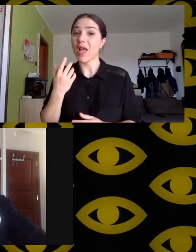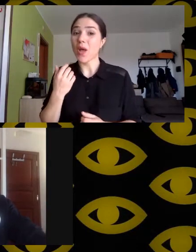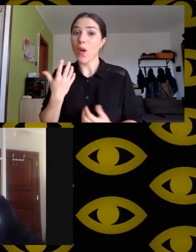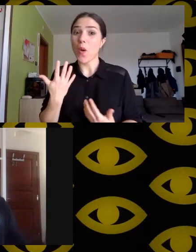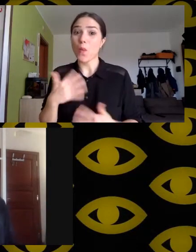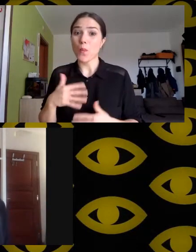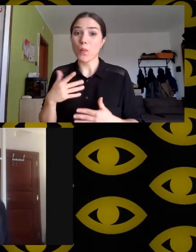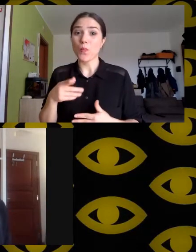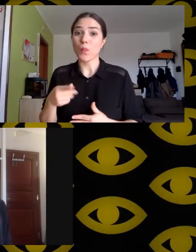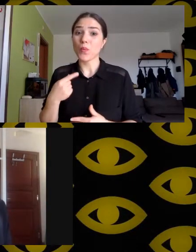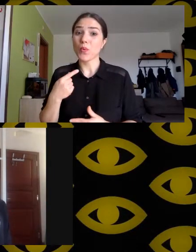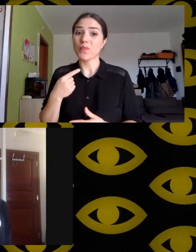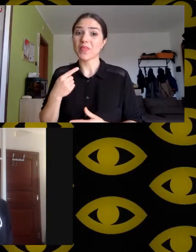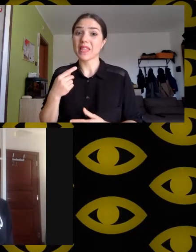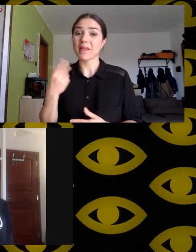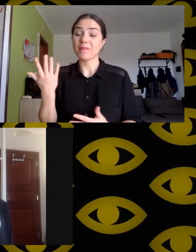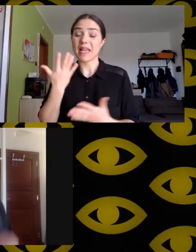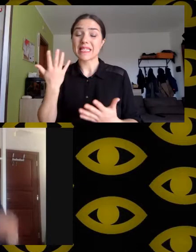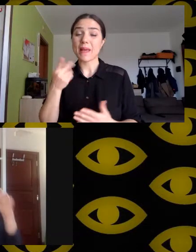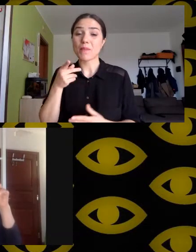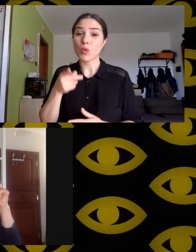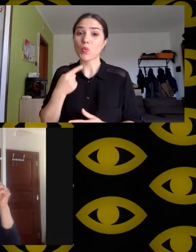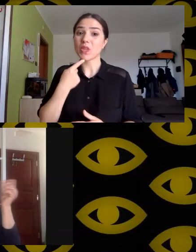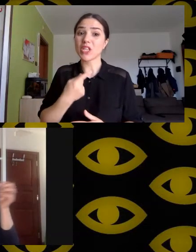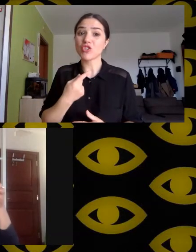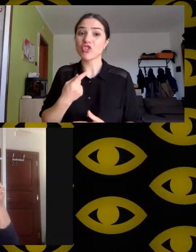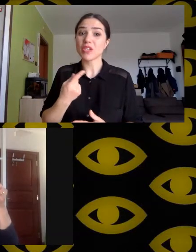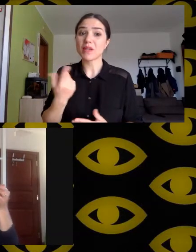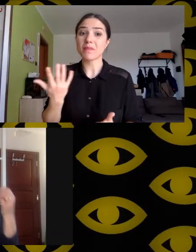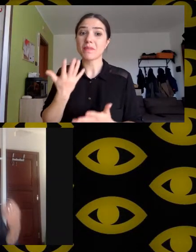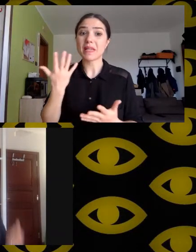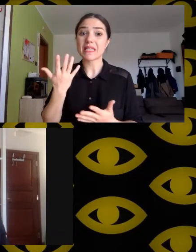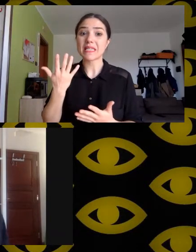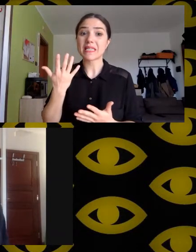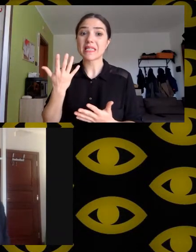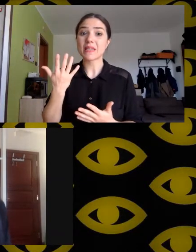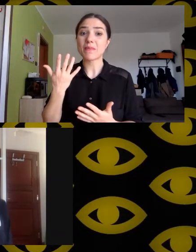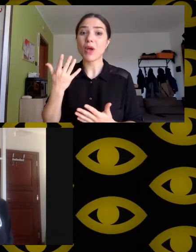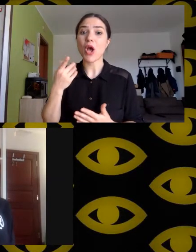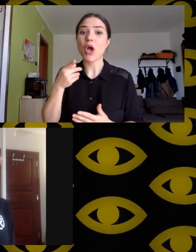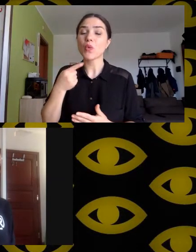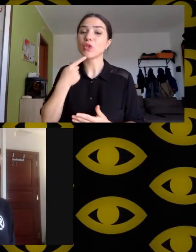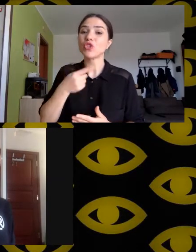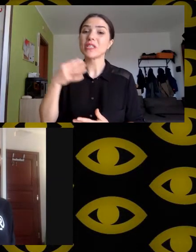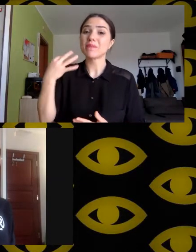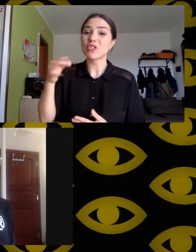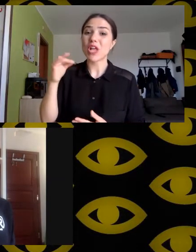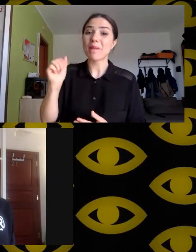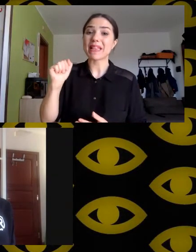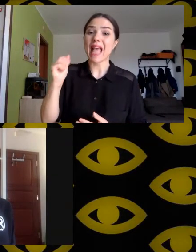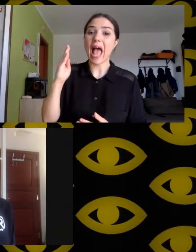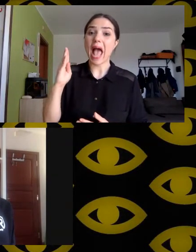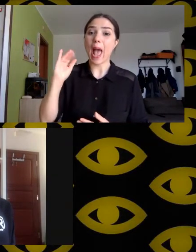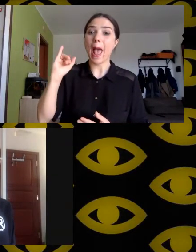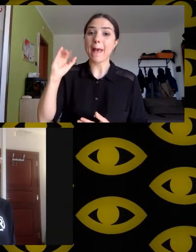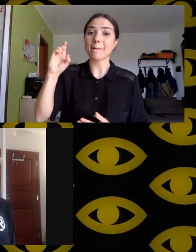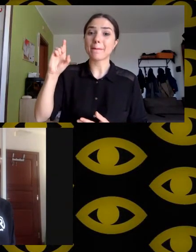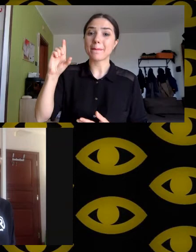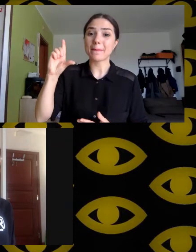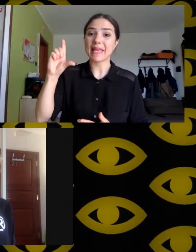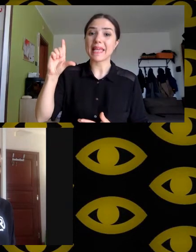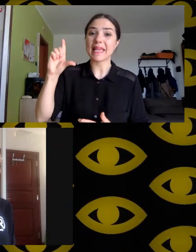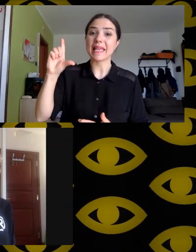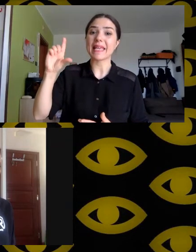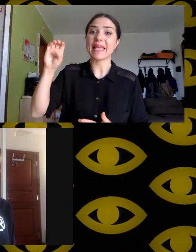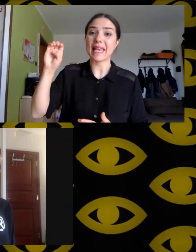dibattiti, perché per esempio io non sono d'accordo sulla definizione di specialmente abile, perché io non è che perché sono